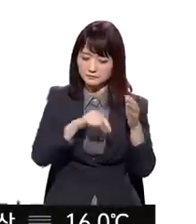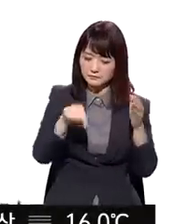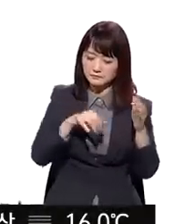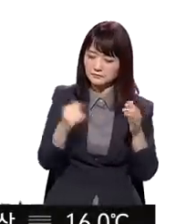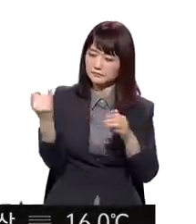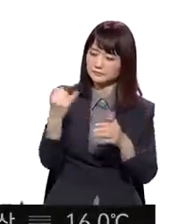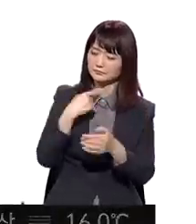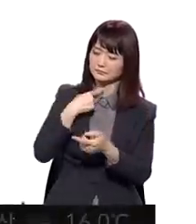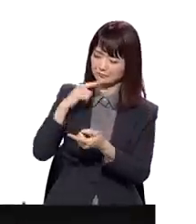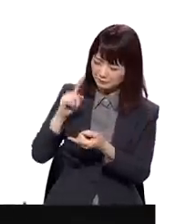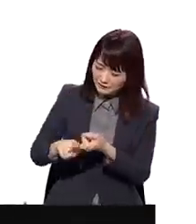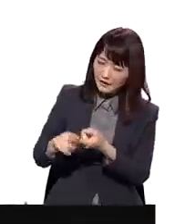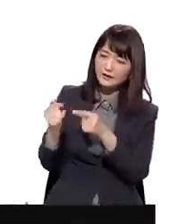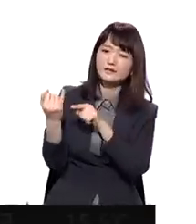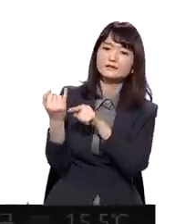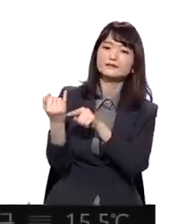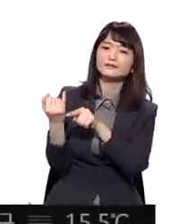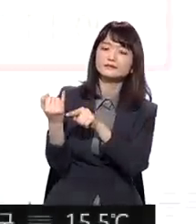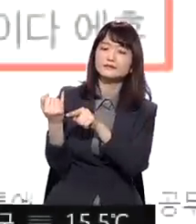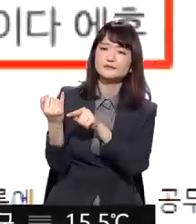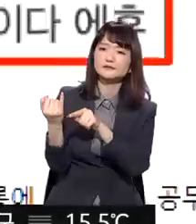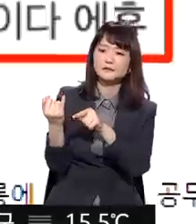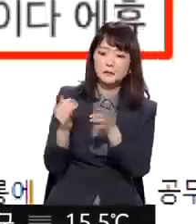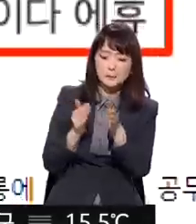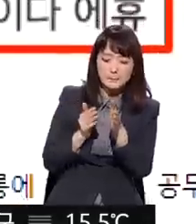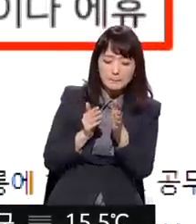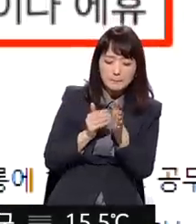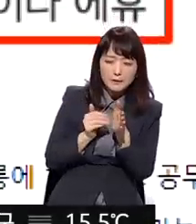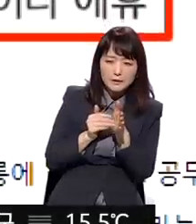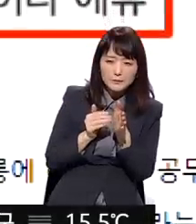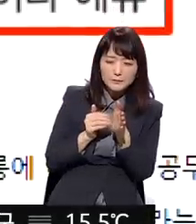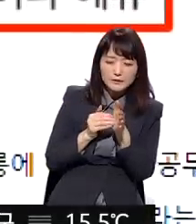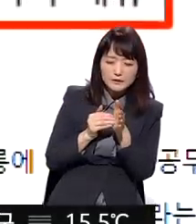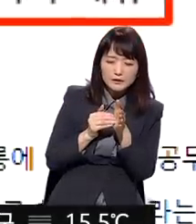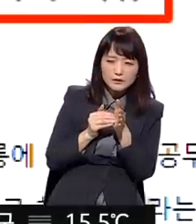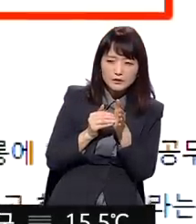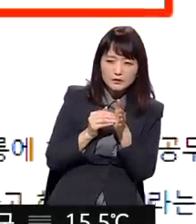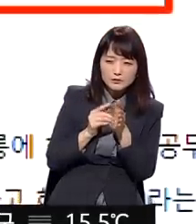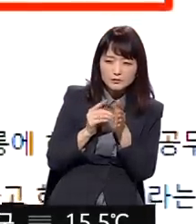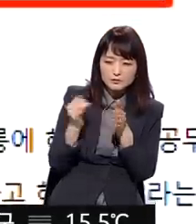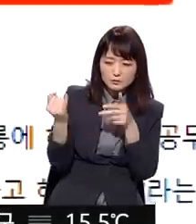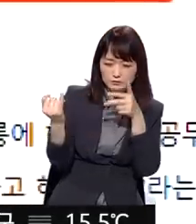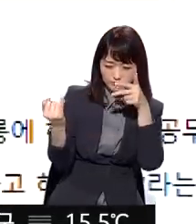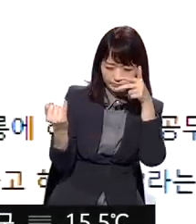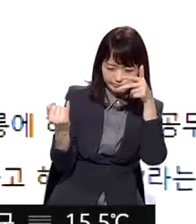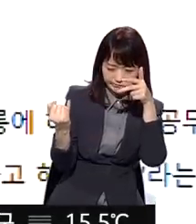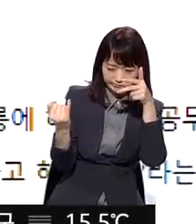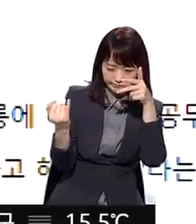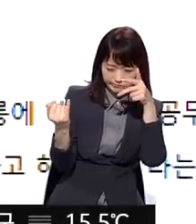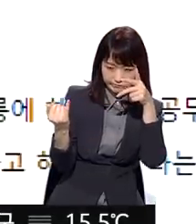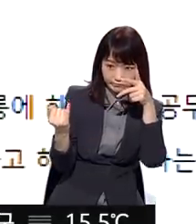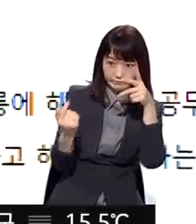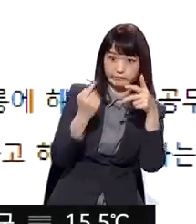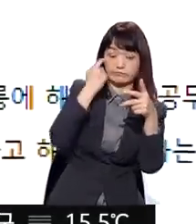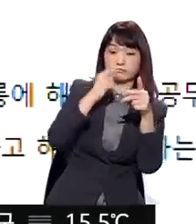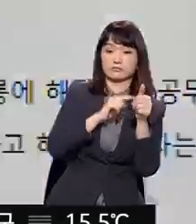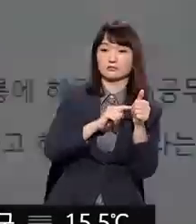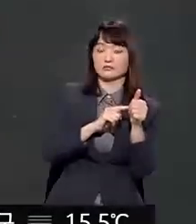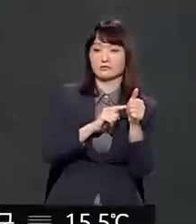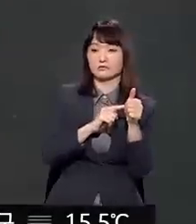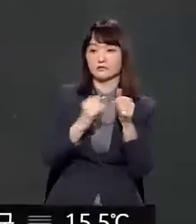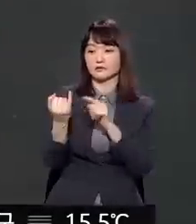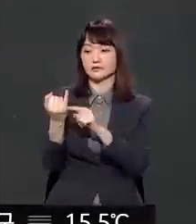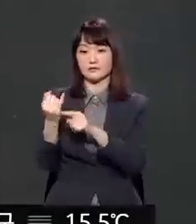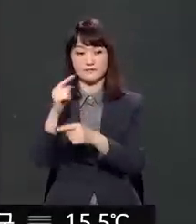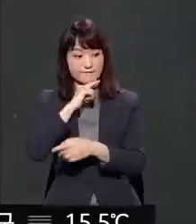여성이 있었는데 그 직원을 몰래 촬영한 거예요. 몰래 촬영을 했는데 들키니까 그 피해자가